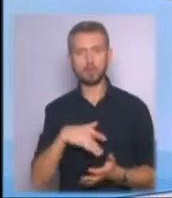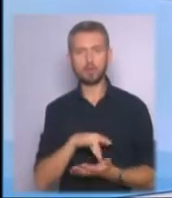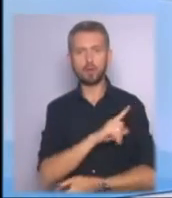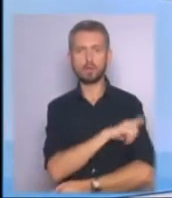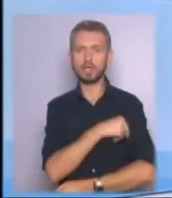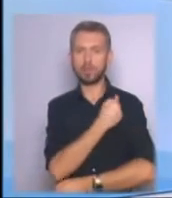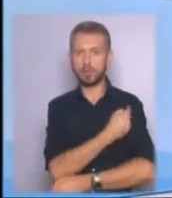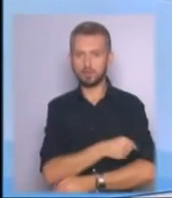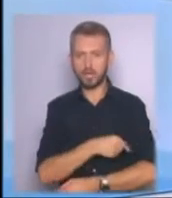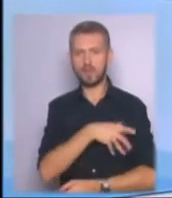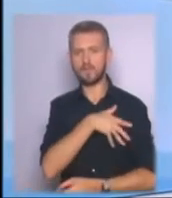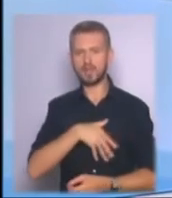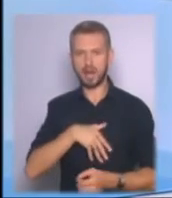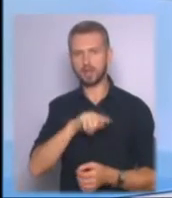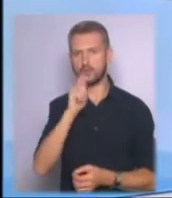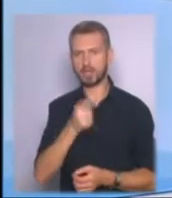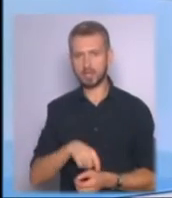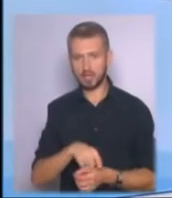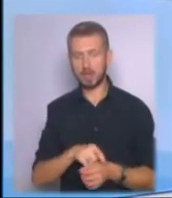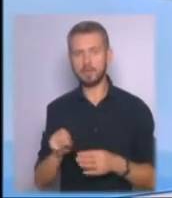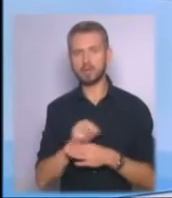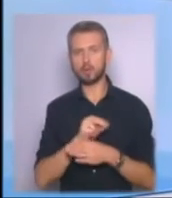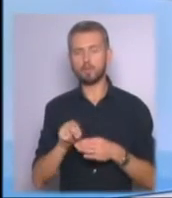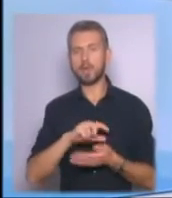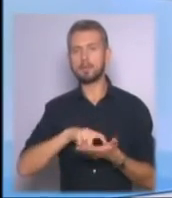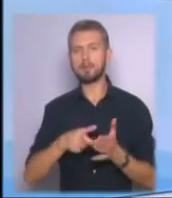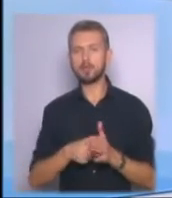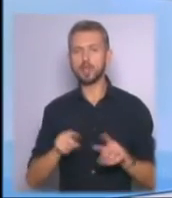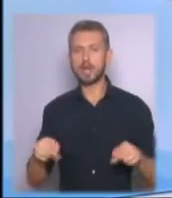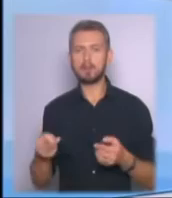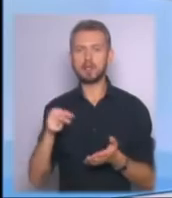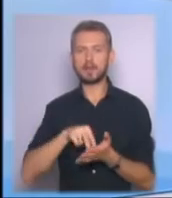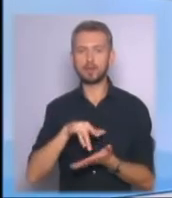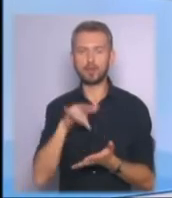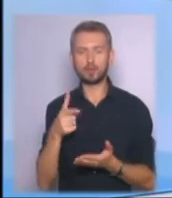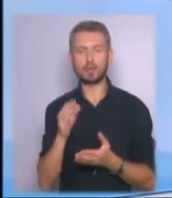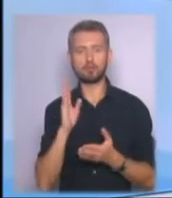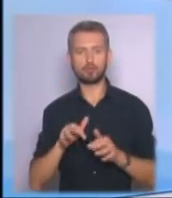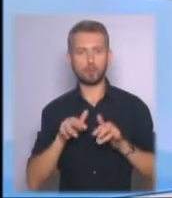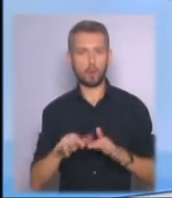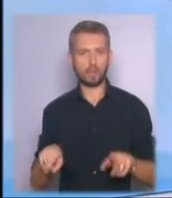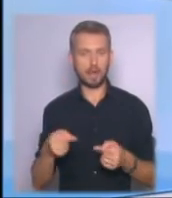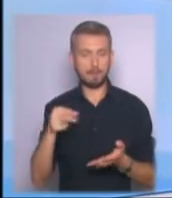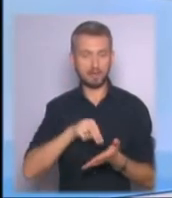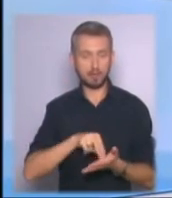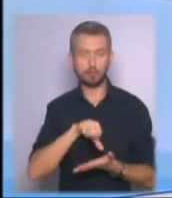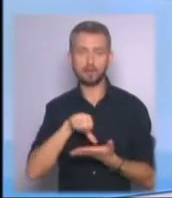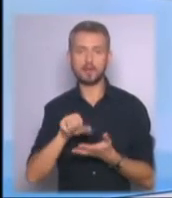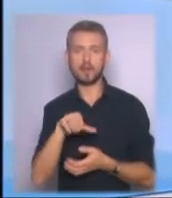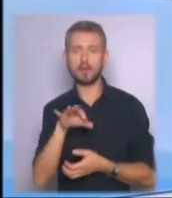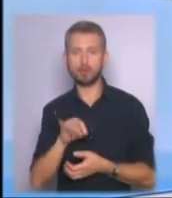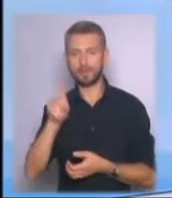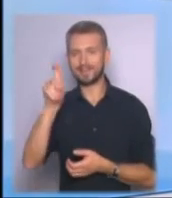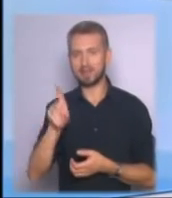клінічному госпіталі ветеранів війни відремонтували приміщення реабілітаційного центру, в якому проходитимуть реабілітацію учасники АТО зі спинальною